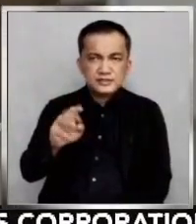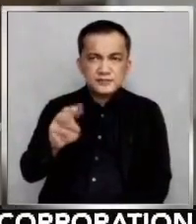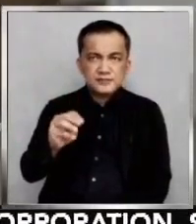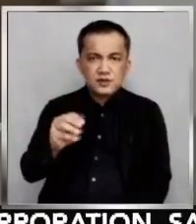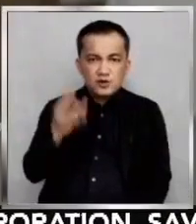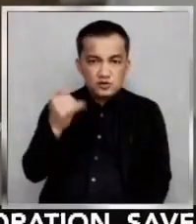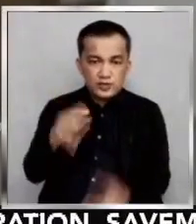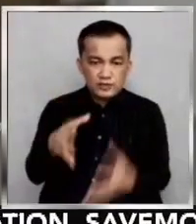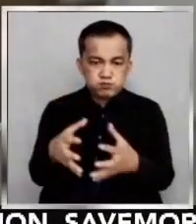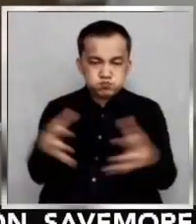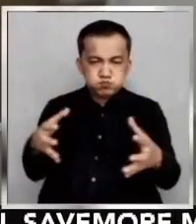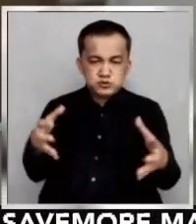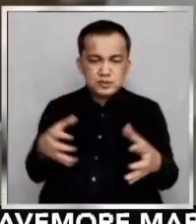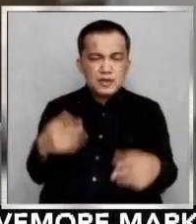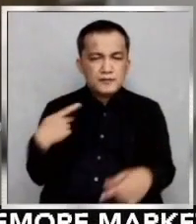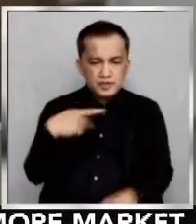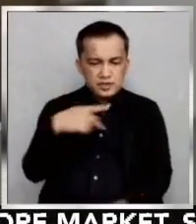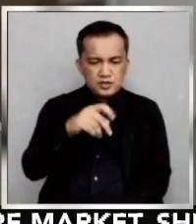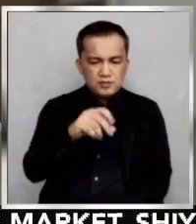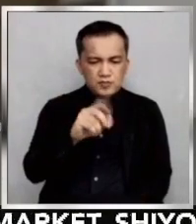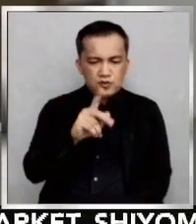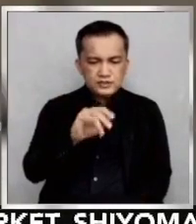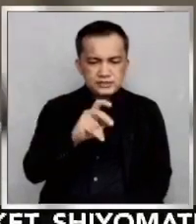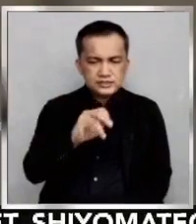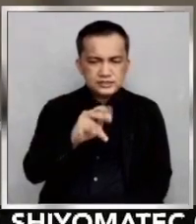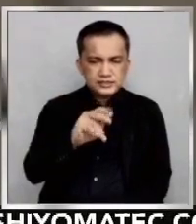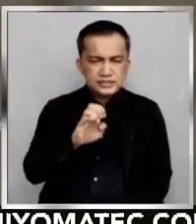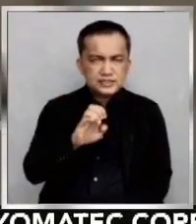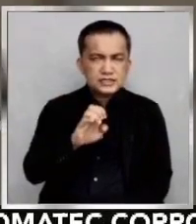siyang polycystic ovarian syndrome o PCOS.